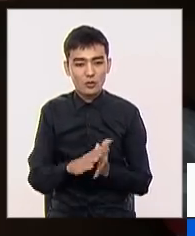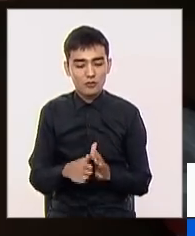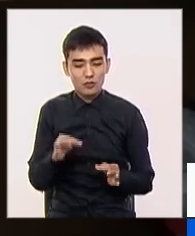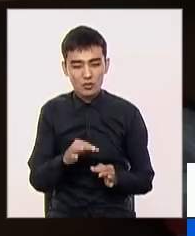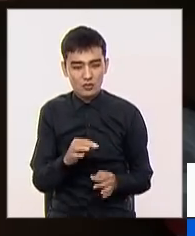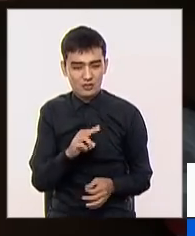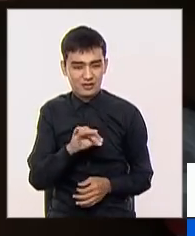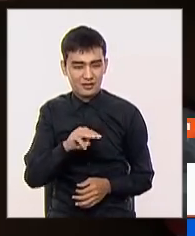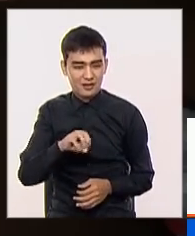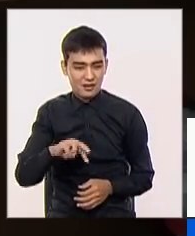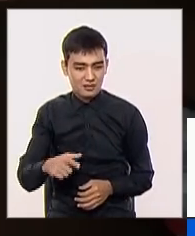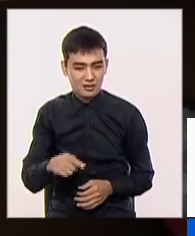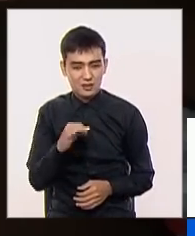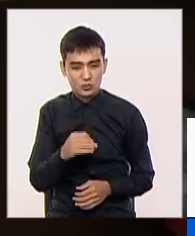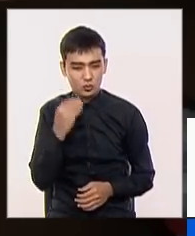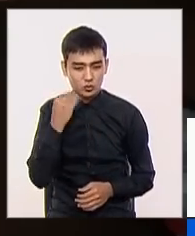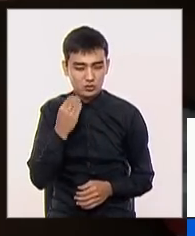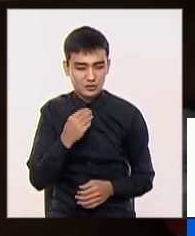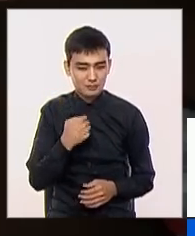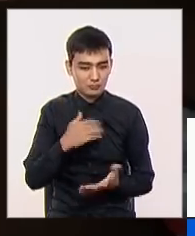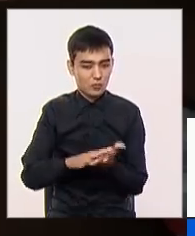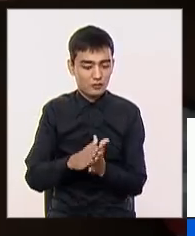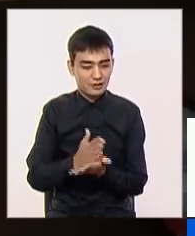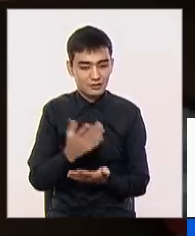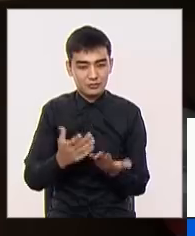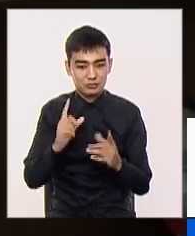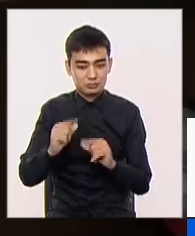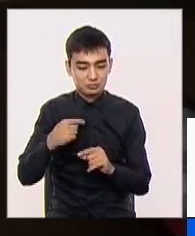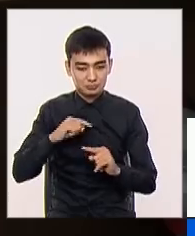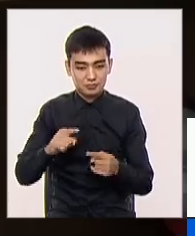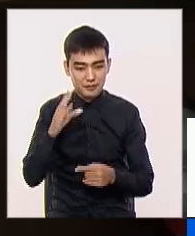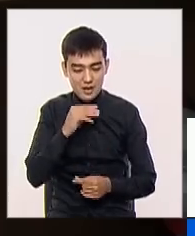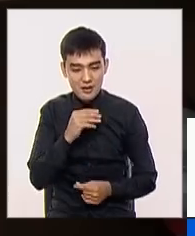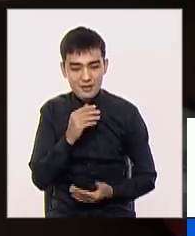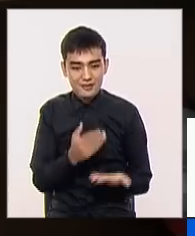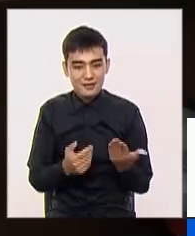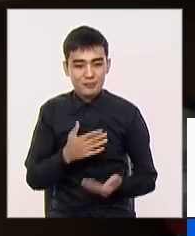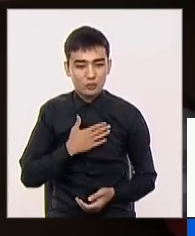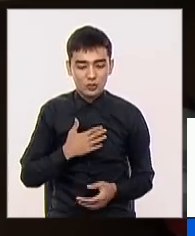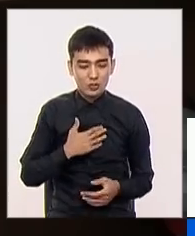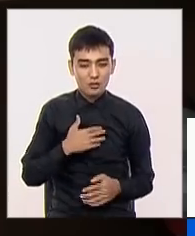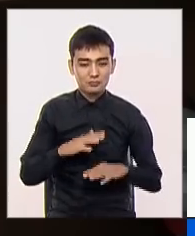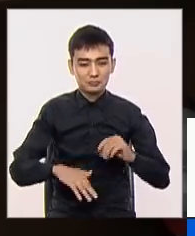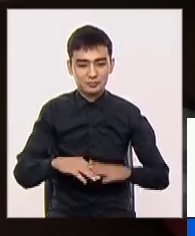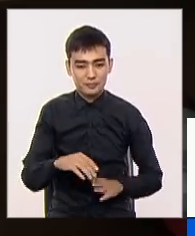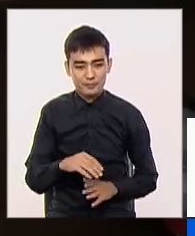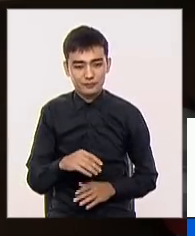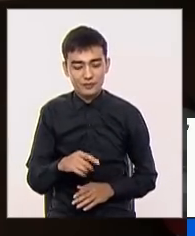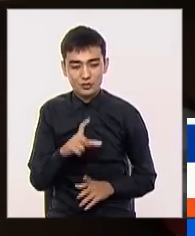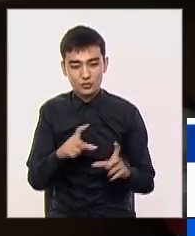Италией, например, с Турцией. В моей практике было так, что клиентов моих